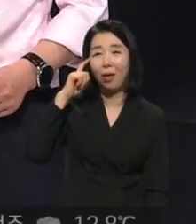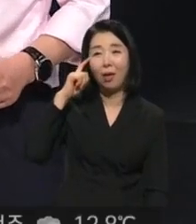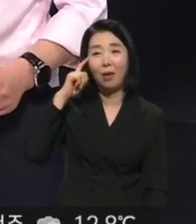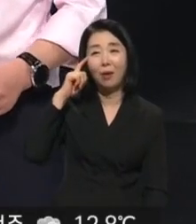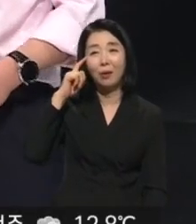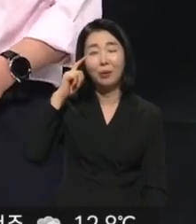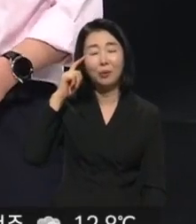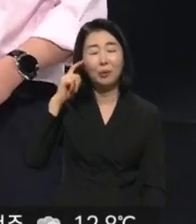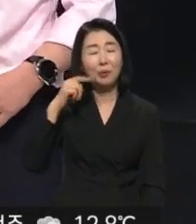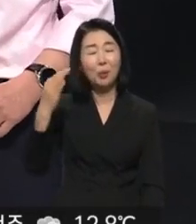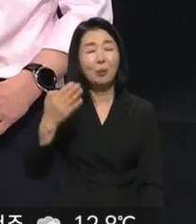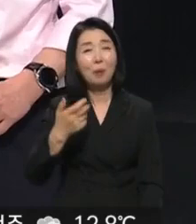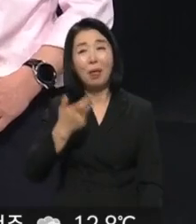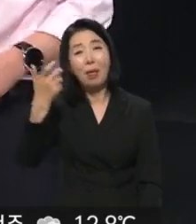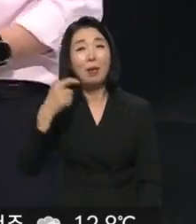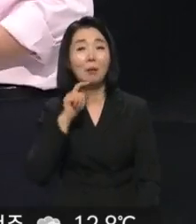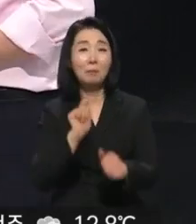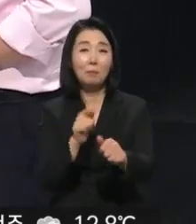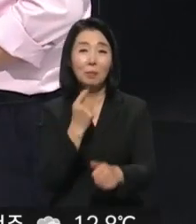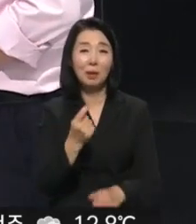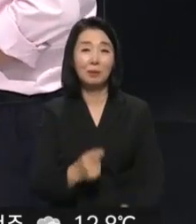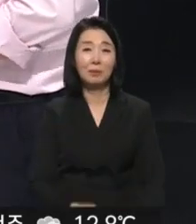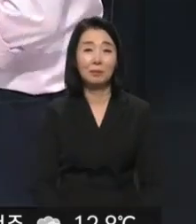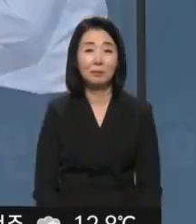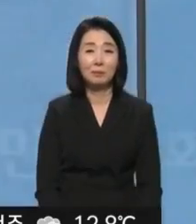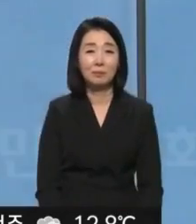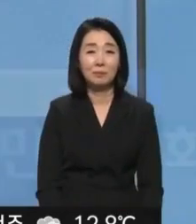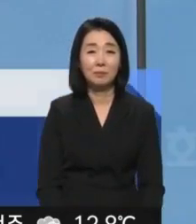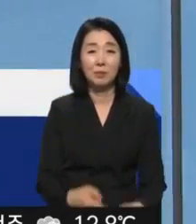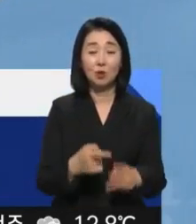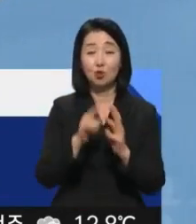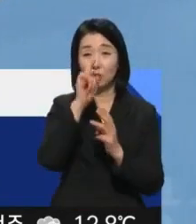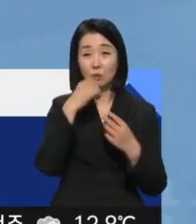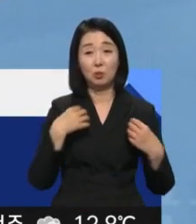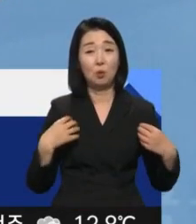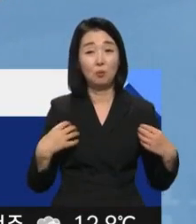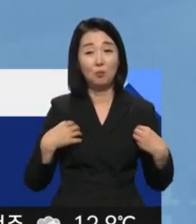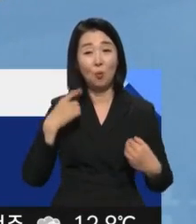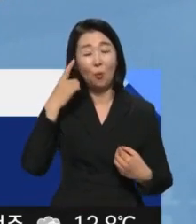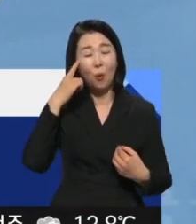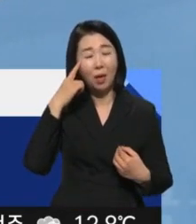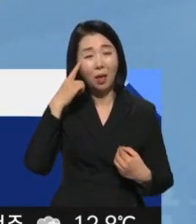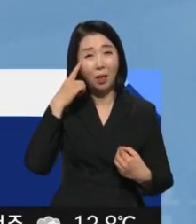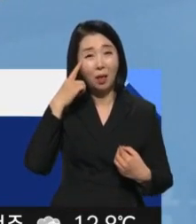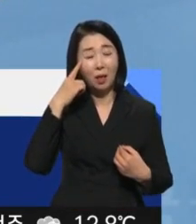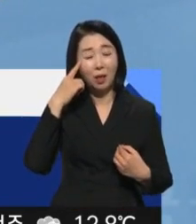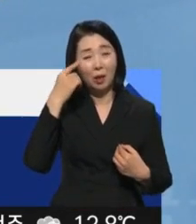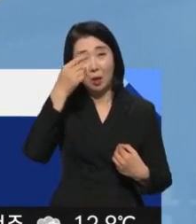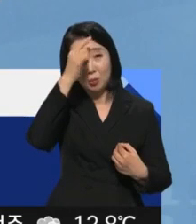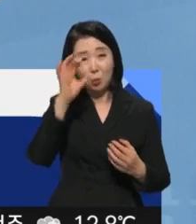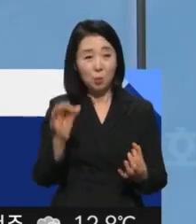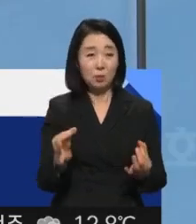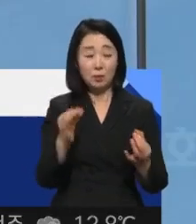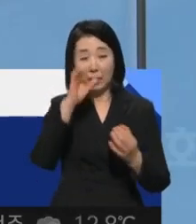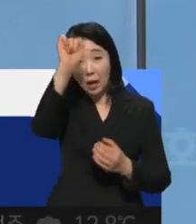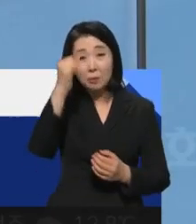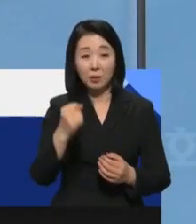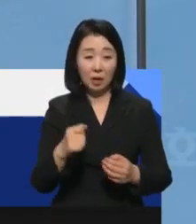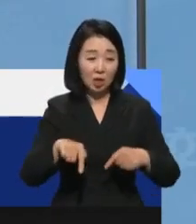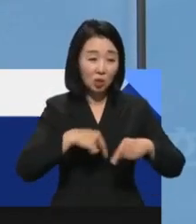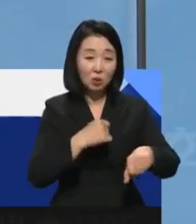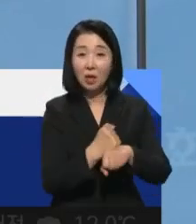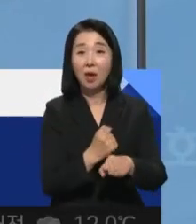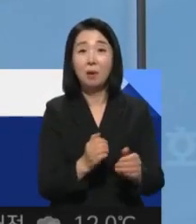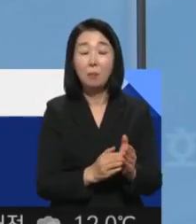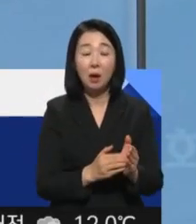있다 쏘아붙이고 나섰죠. 윤석열 정부는 도깨비가 정책을 결정하기라도 하는 것입니까? 국민의